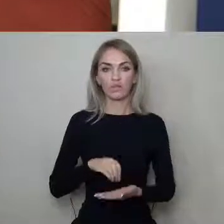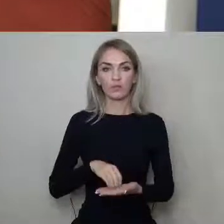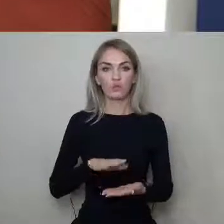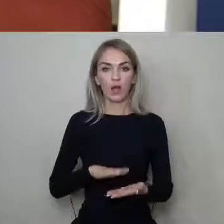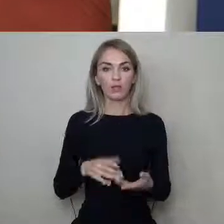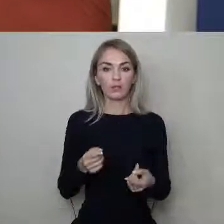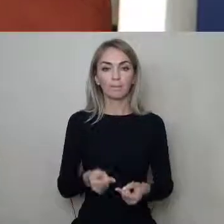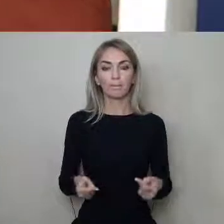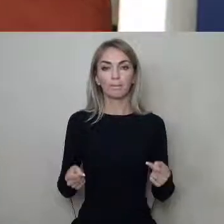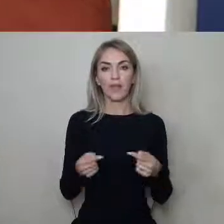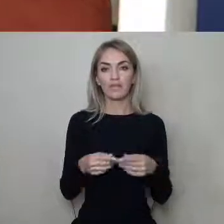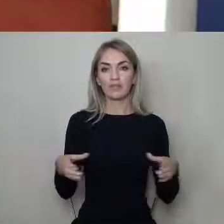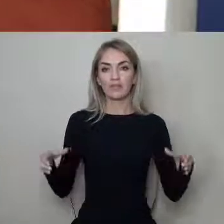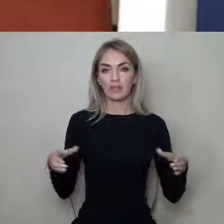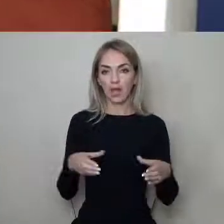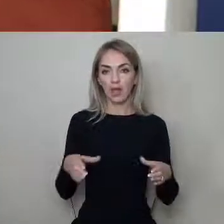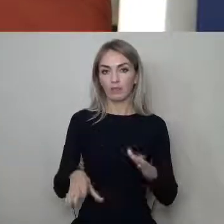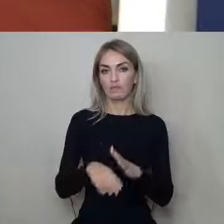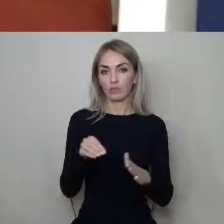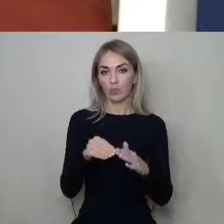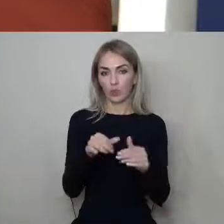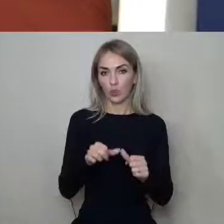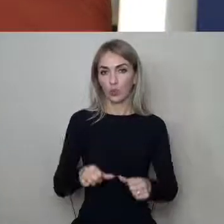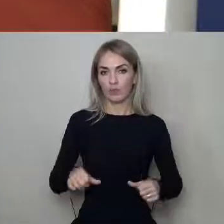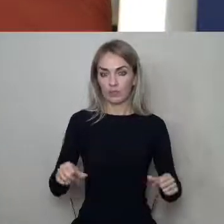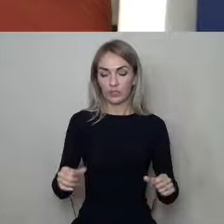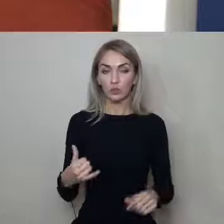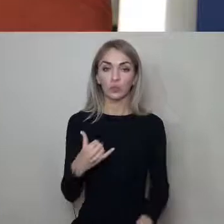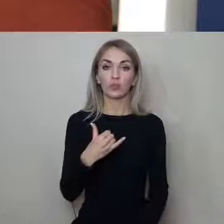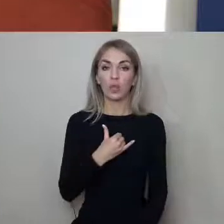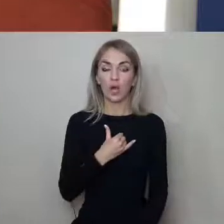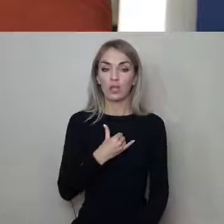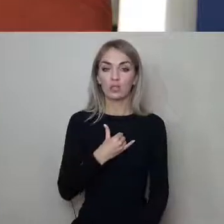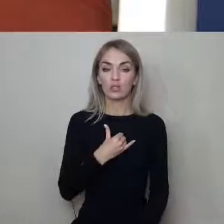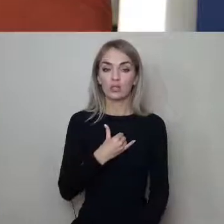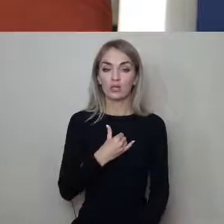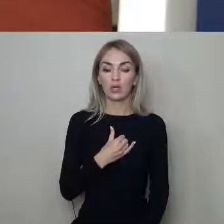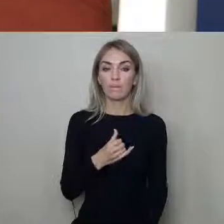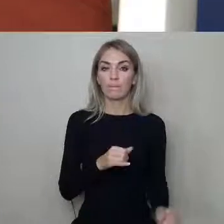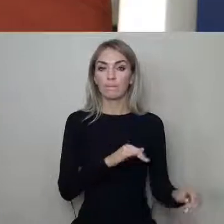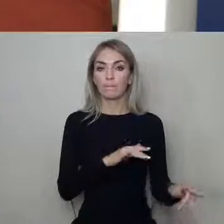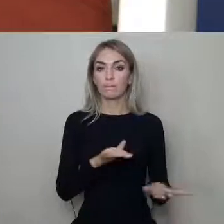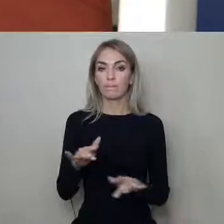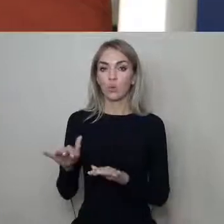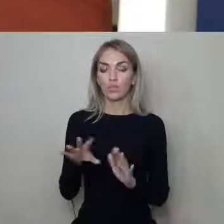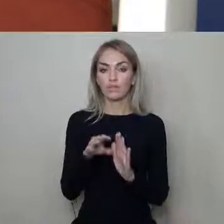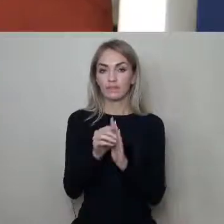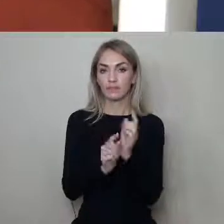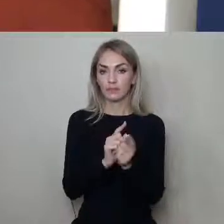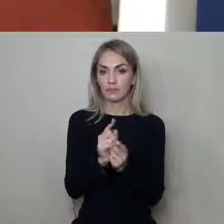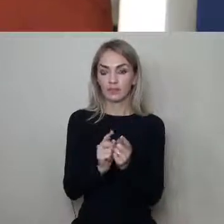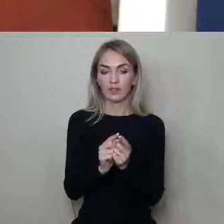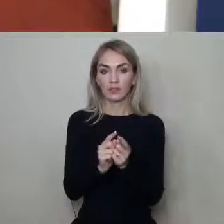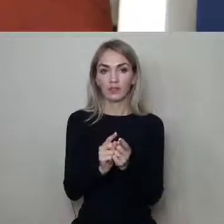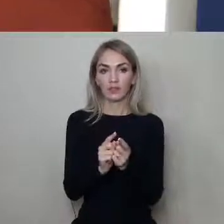якісь. Well, it's true that it is difficult to fix a certain